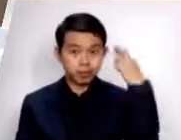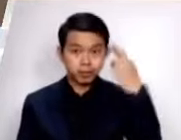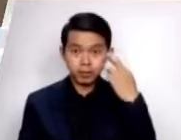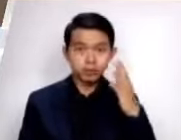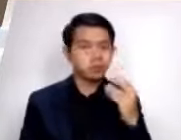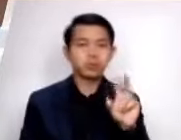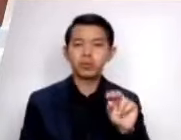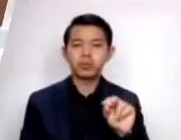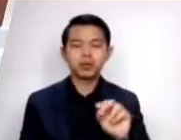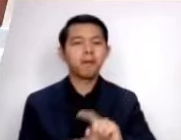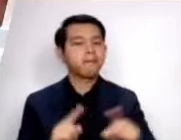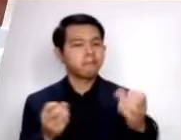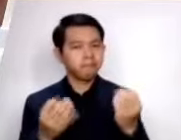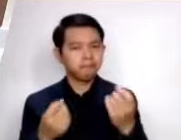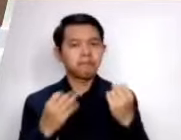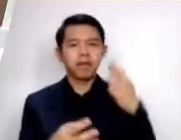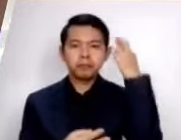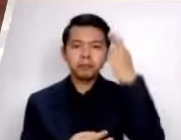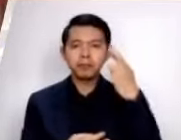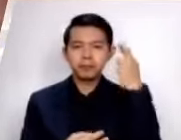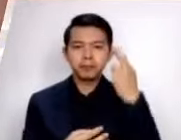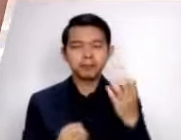na madaming rason.